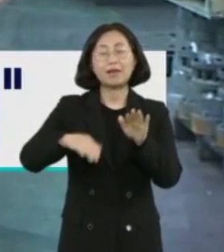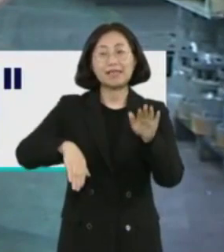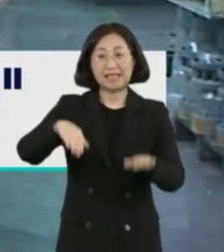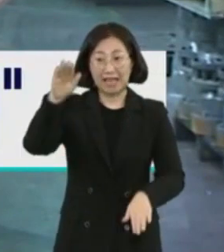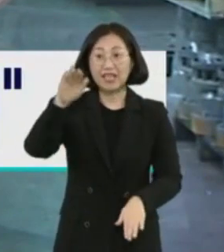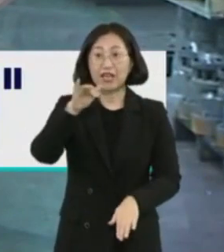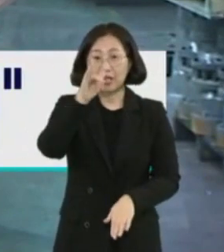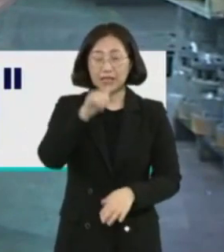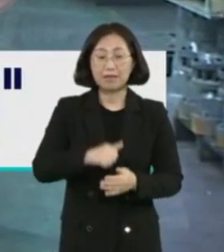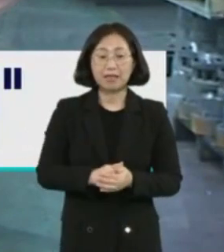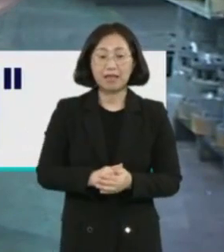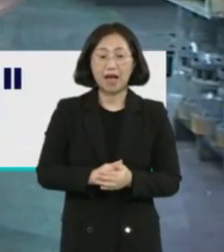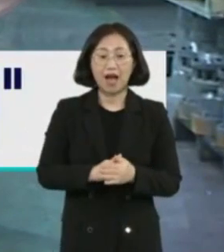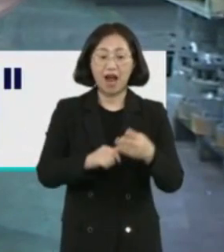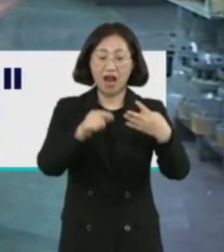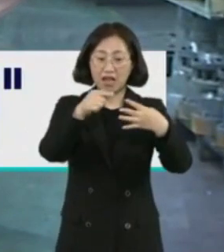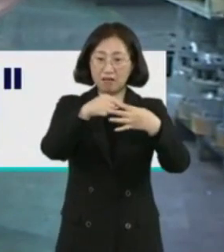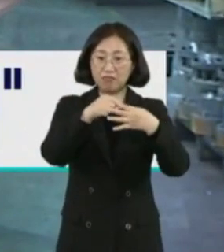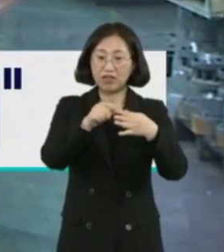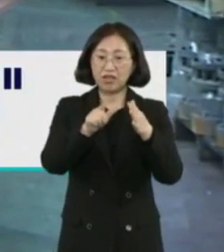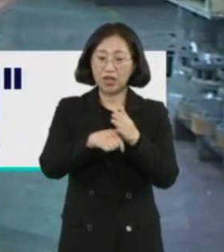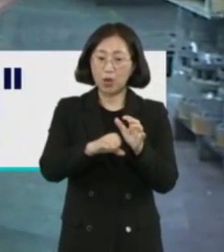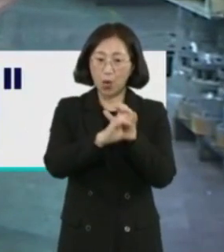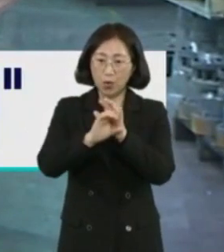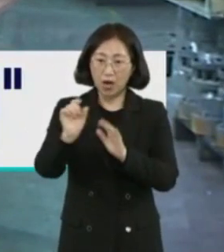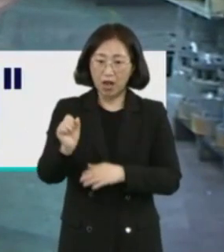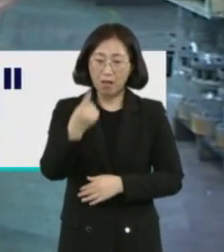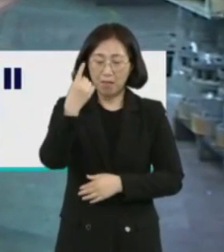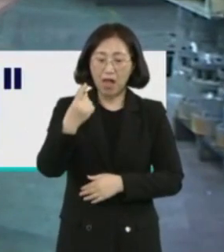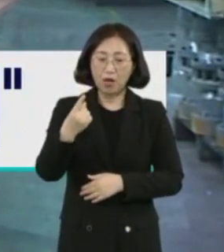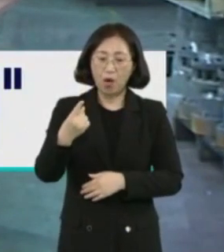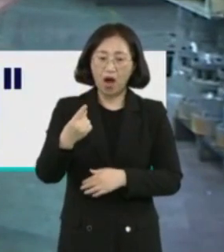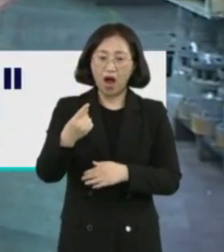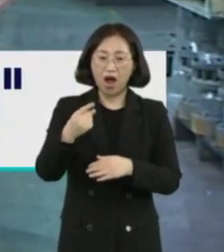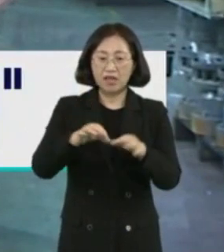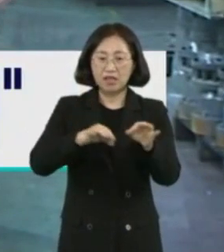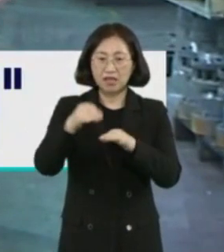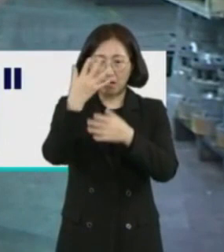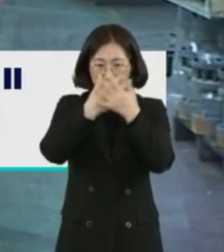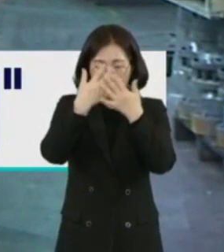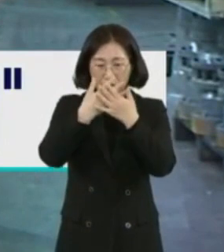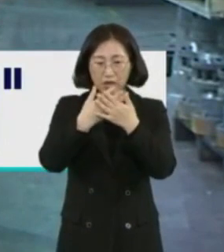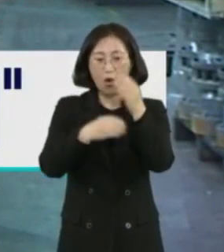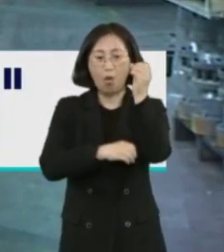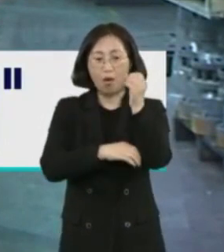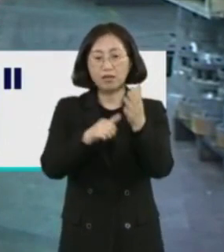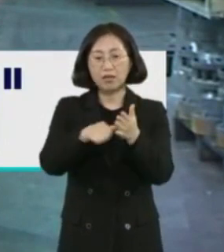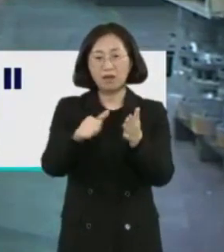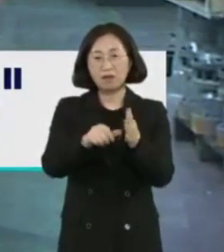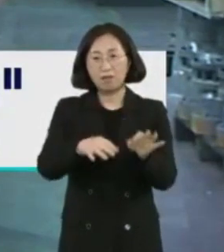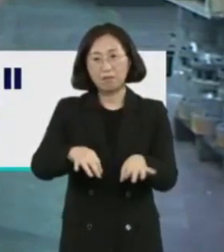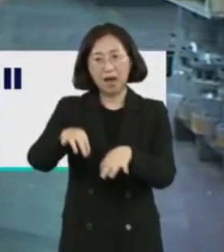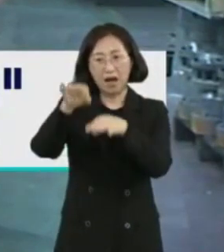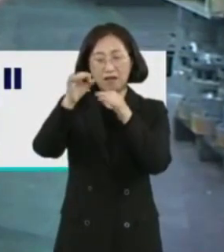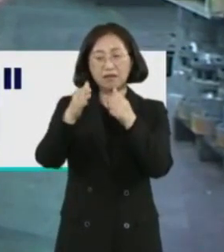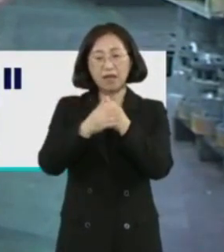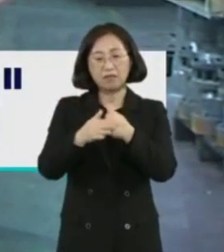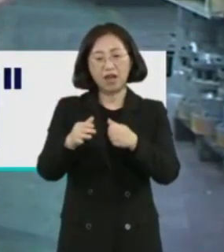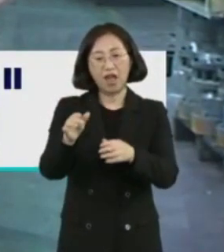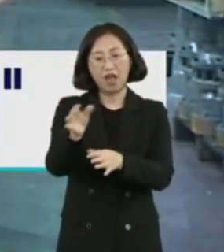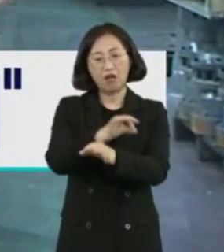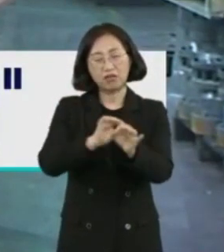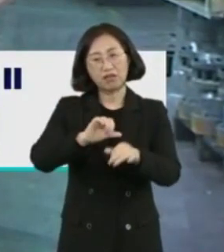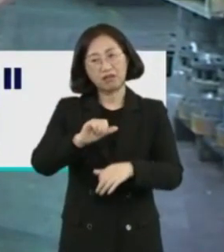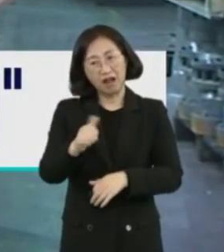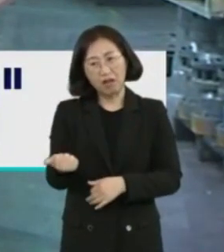보이고 있는데요. 올해 1분기에도 코로나 여파에 따른 시장 불확실성과 원자재 가격 상승 등으로 내수 경기는